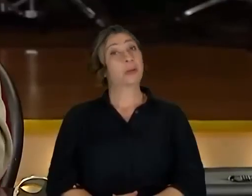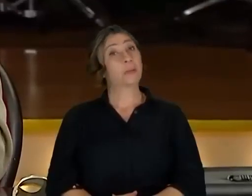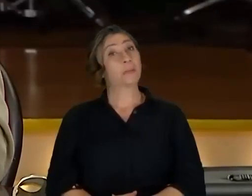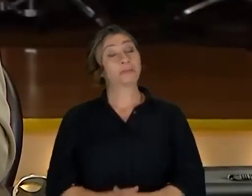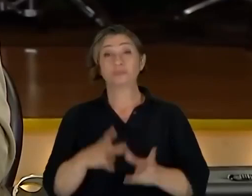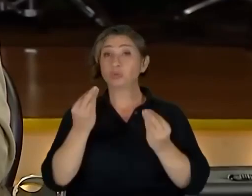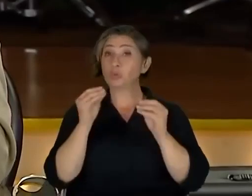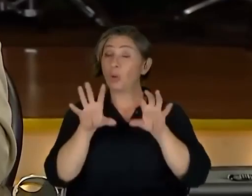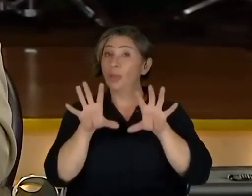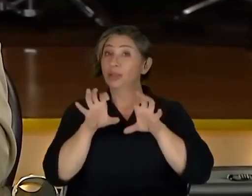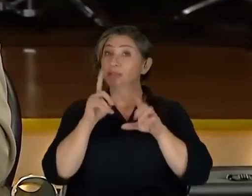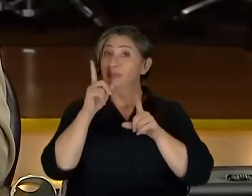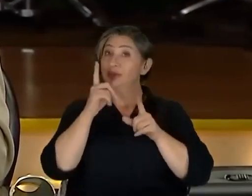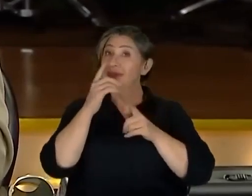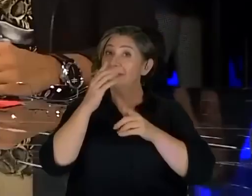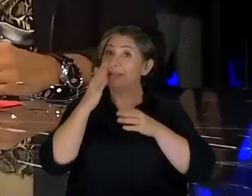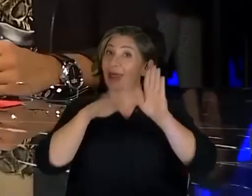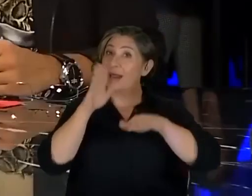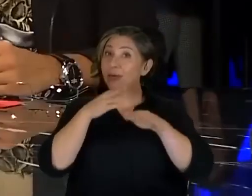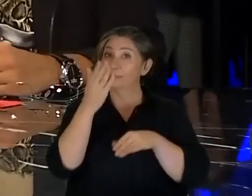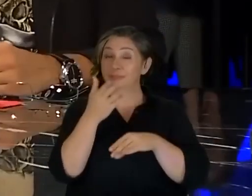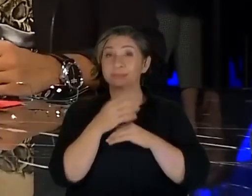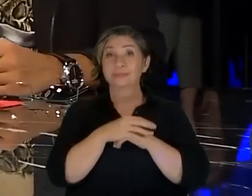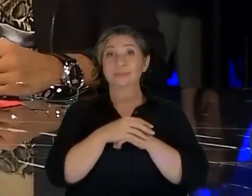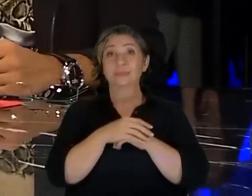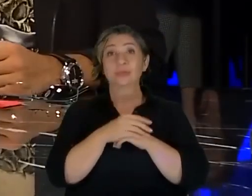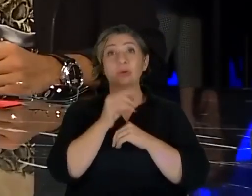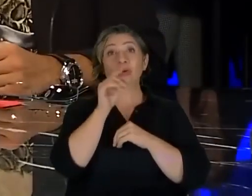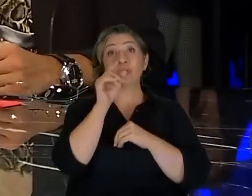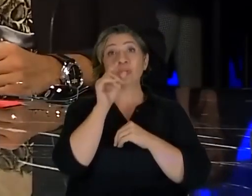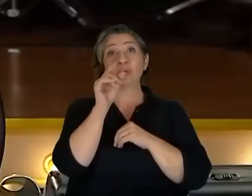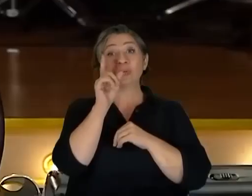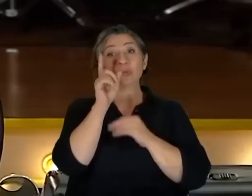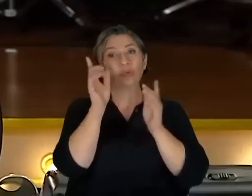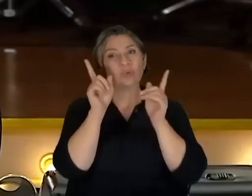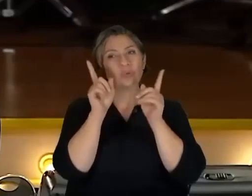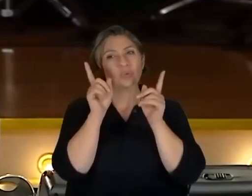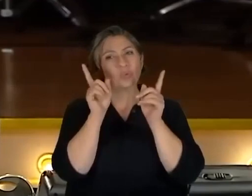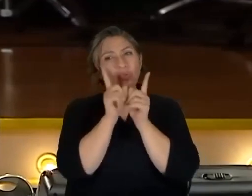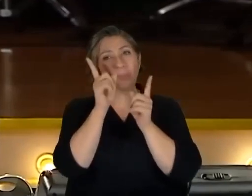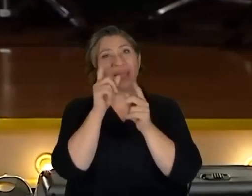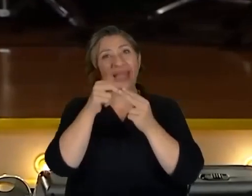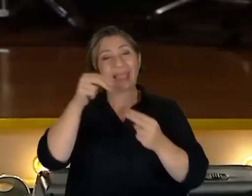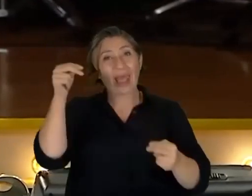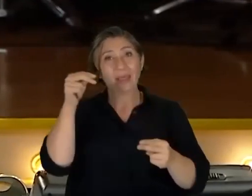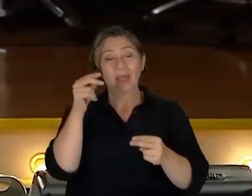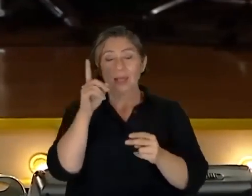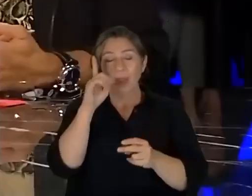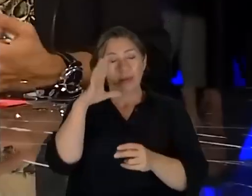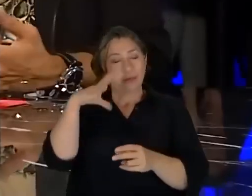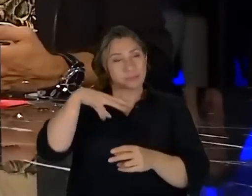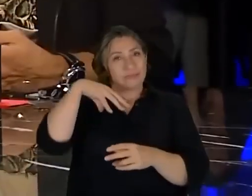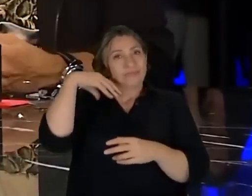Allah, çok etkileyici bir fragman ya. Çok teşekkür ederim. Ve küçük bir film, küçük bir hikaye ama ilham verici bir hikaye olduğu